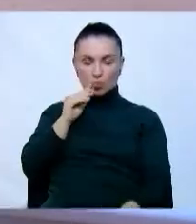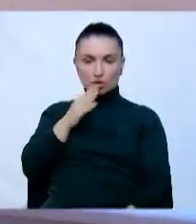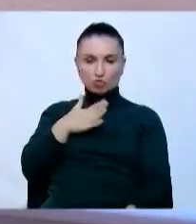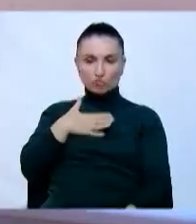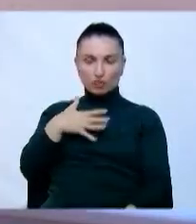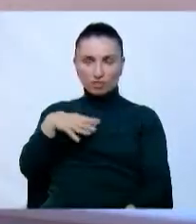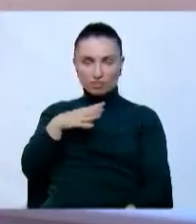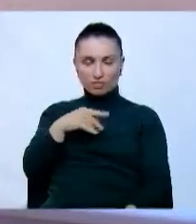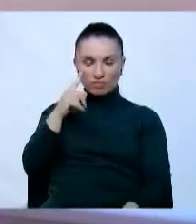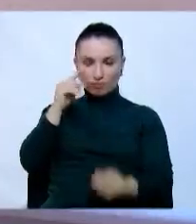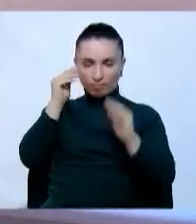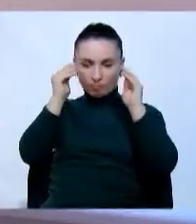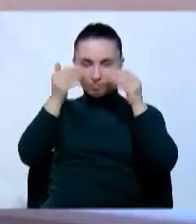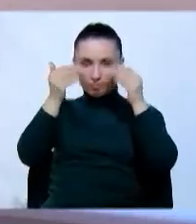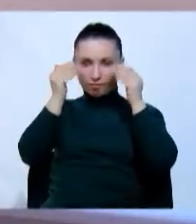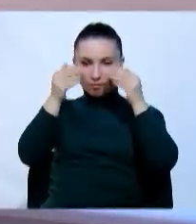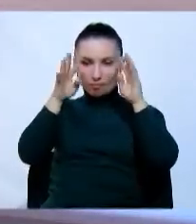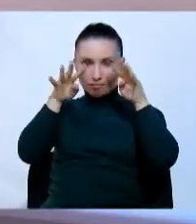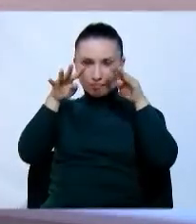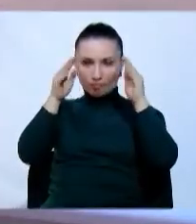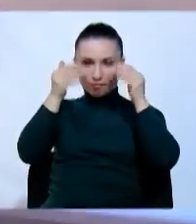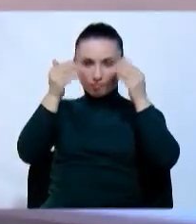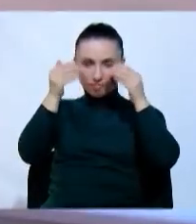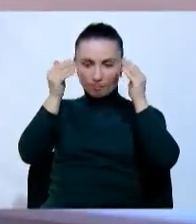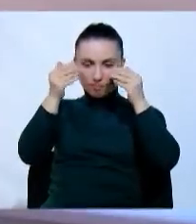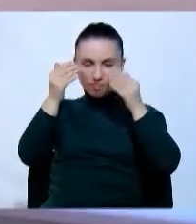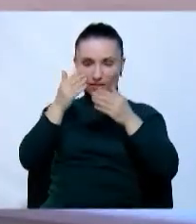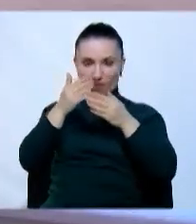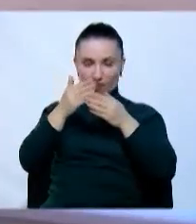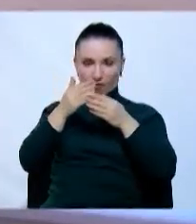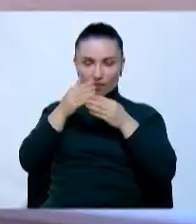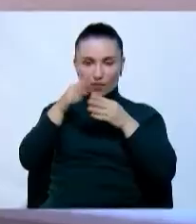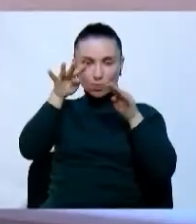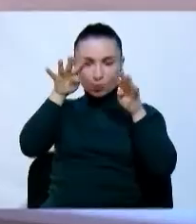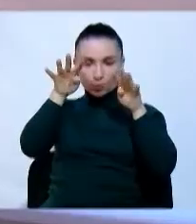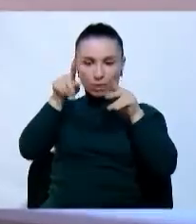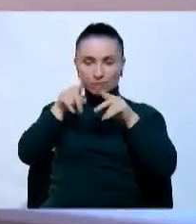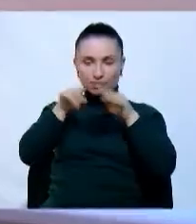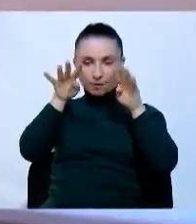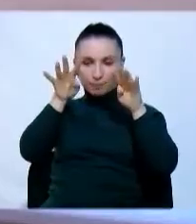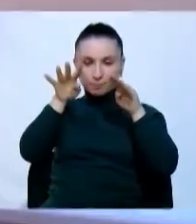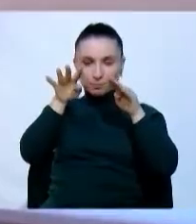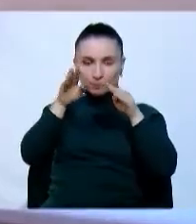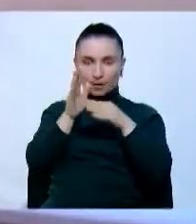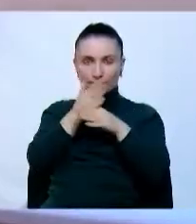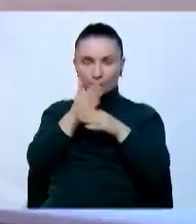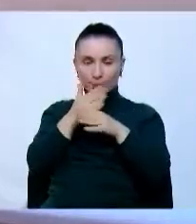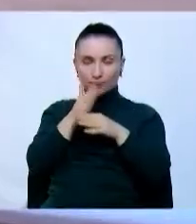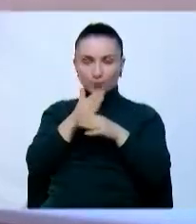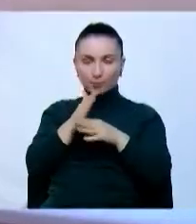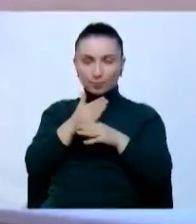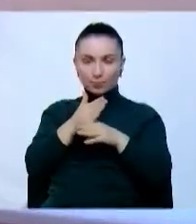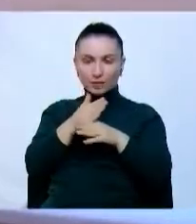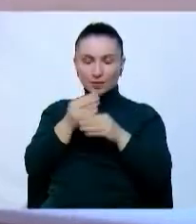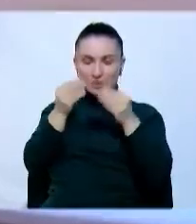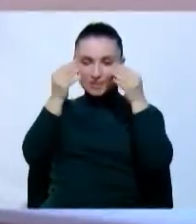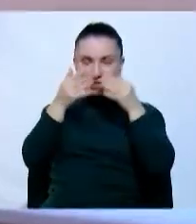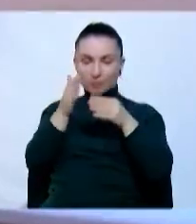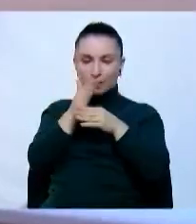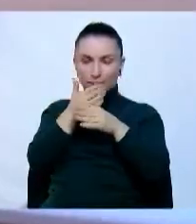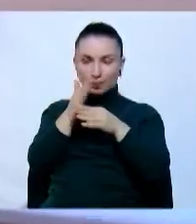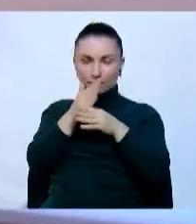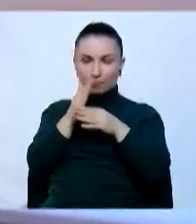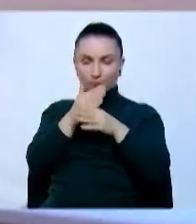ჩვენ ახალხანს თვალს ქუთუთოები განდევნიან, პირველ რიგში ანაწილებენ ცრემლს თვალის